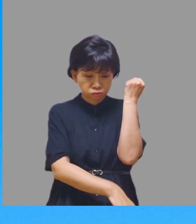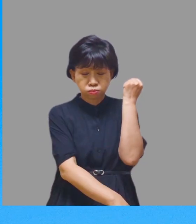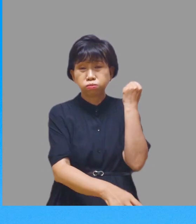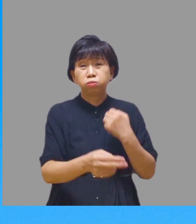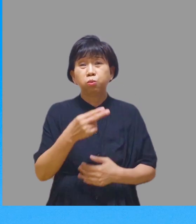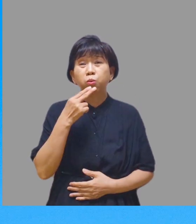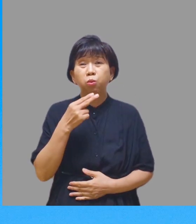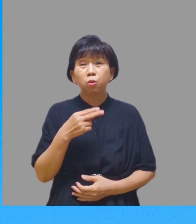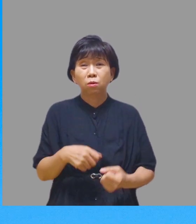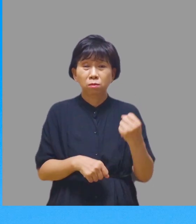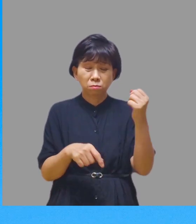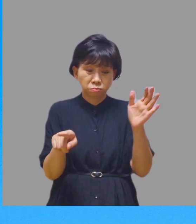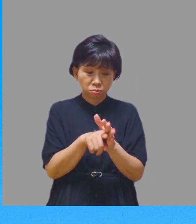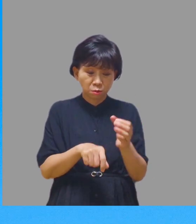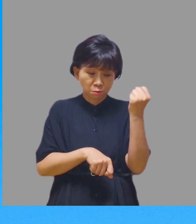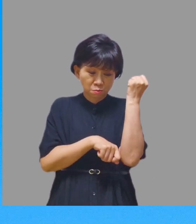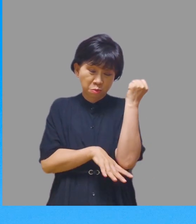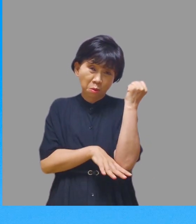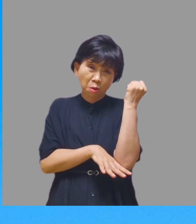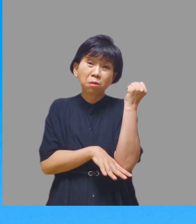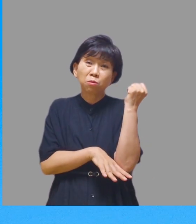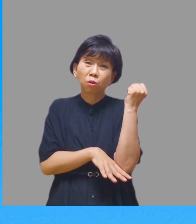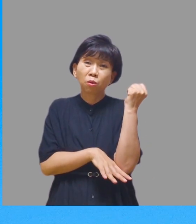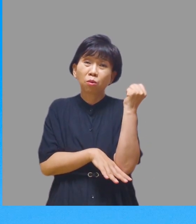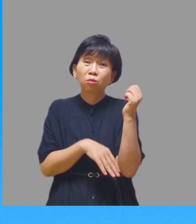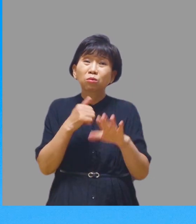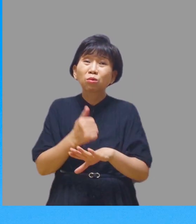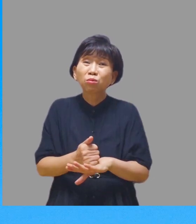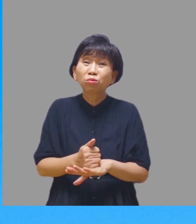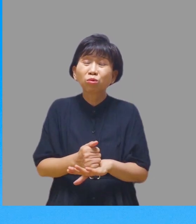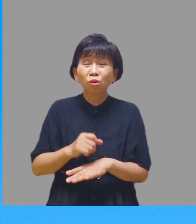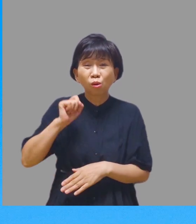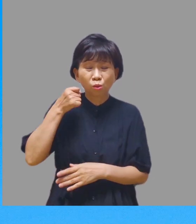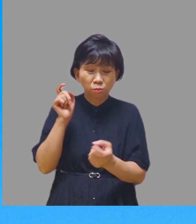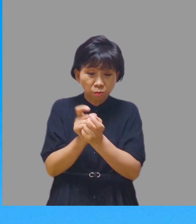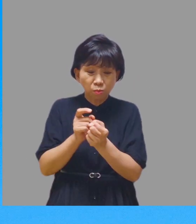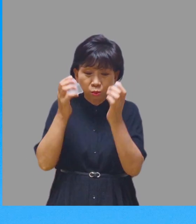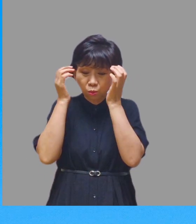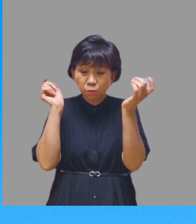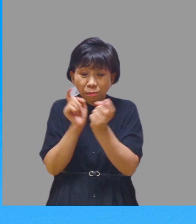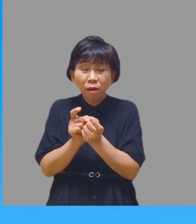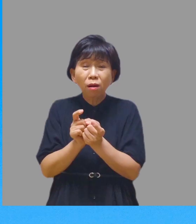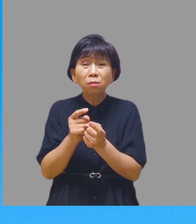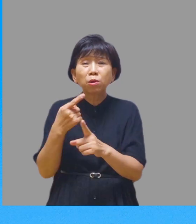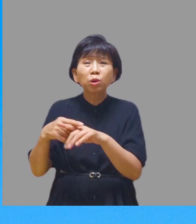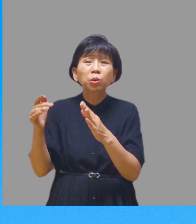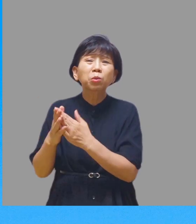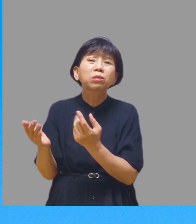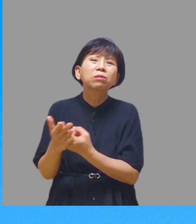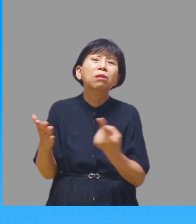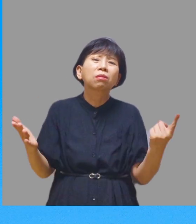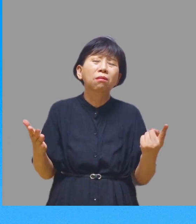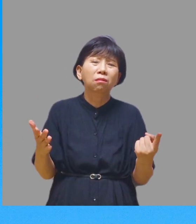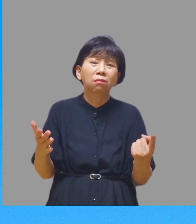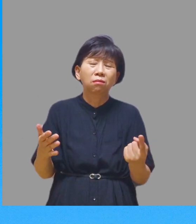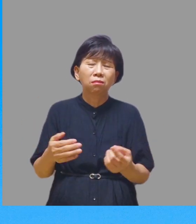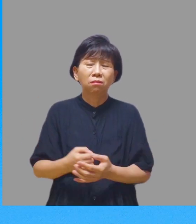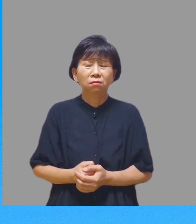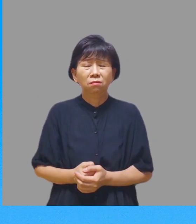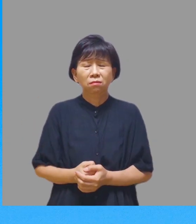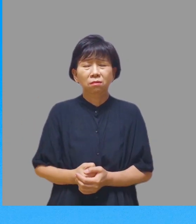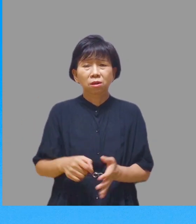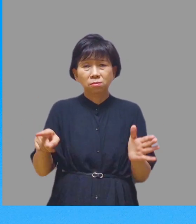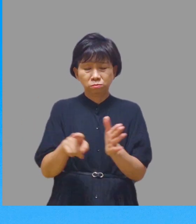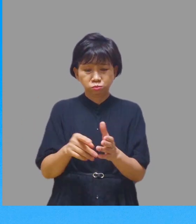때 믿음의 공동체를 떠나게 됩니다. 여러분, 이것은 우리 시대가 신앙 성숙을 더욱 절실히 붙들어야